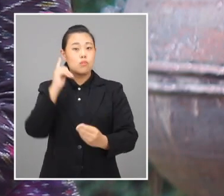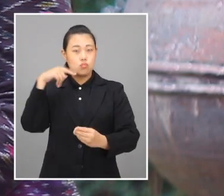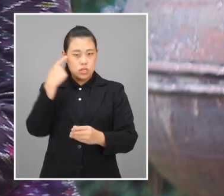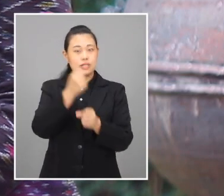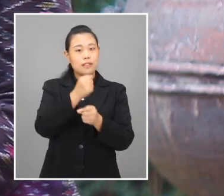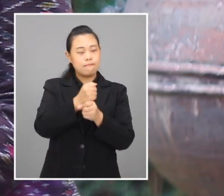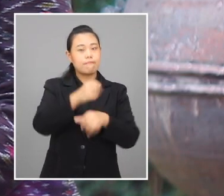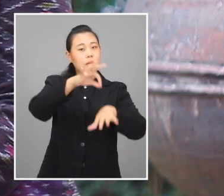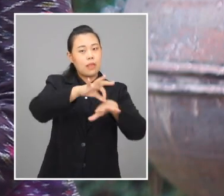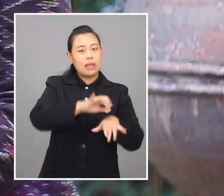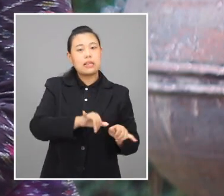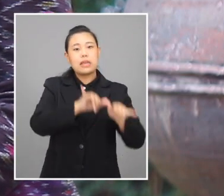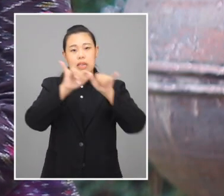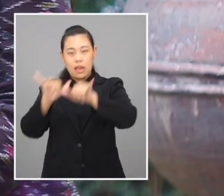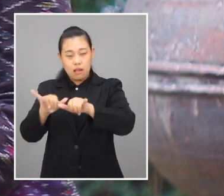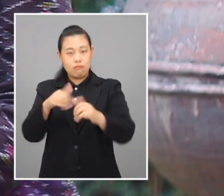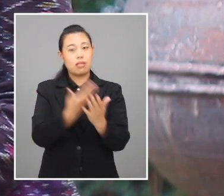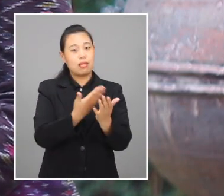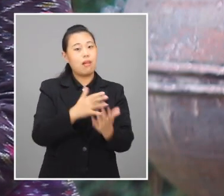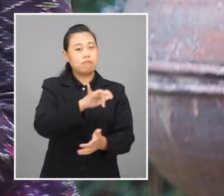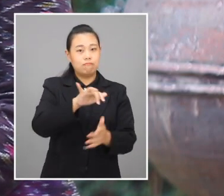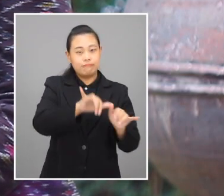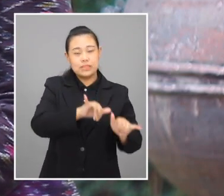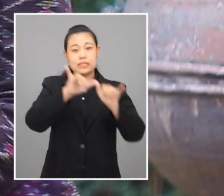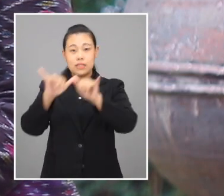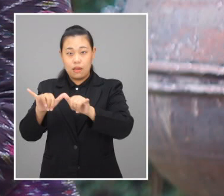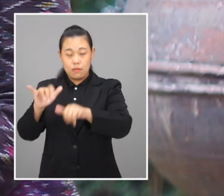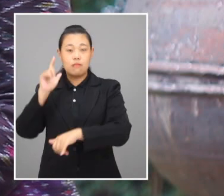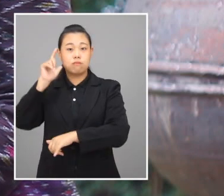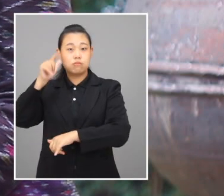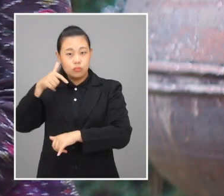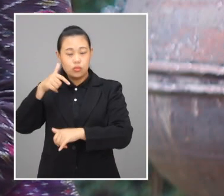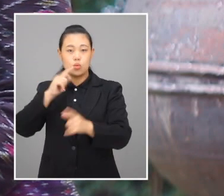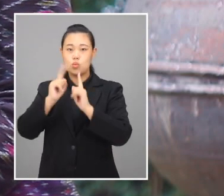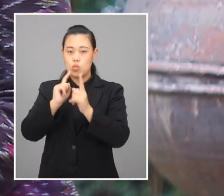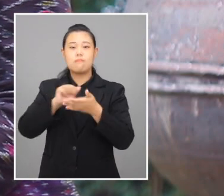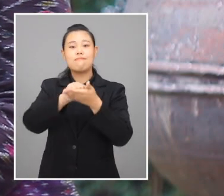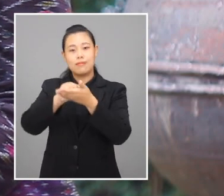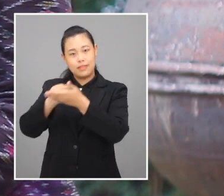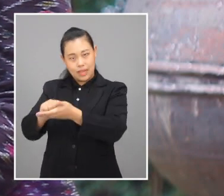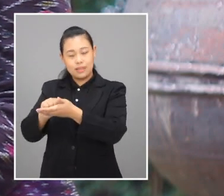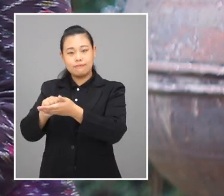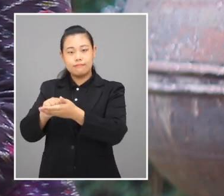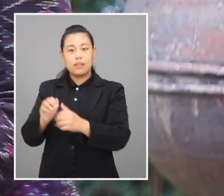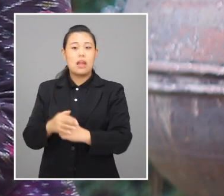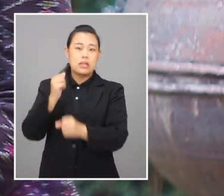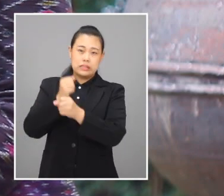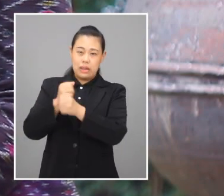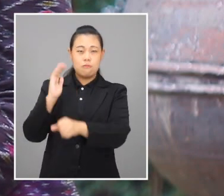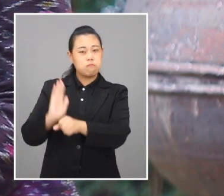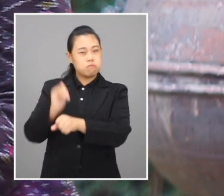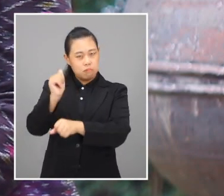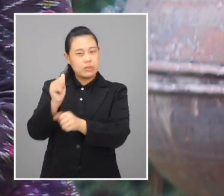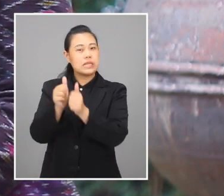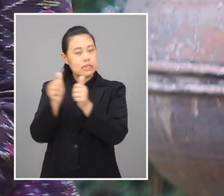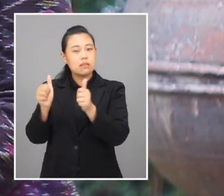านจากพนักงานแคชเชียร์ปัจจุบันคุณฝนทองเป็นพนักงานรับโทรศัพท์ซึ่งคุณฝนทองปฏิบัติงานได้อย่างยอดเยี่ยมและที่ส